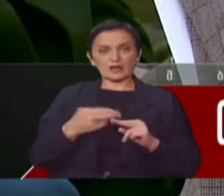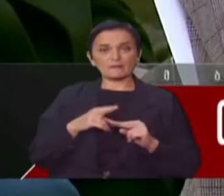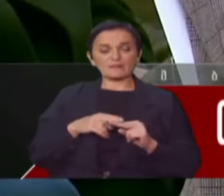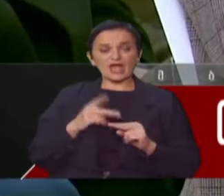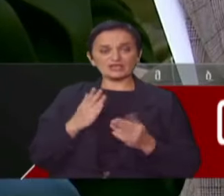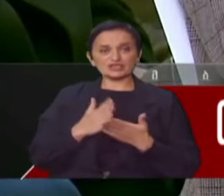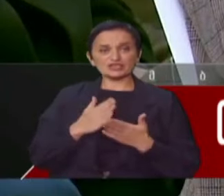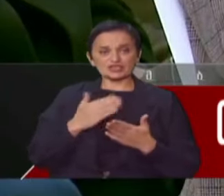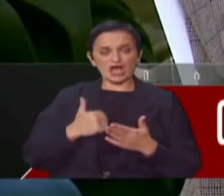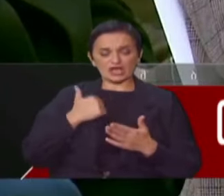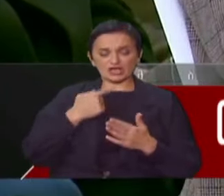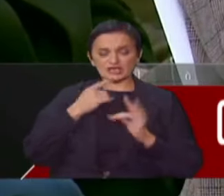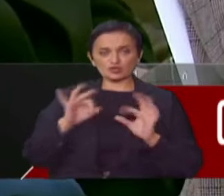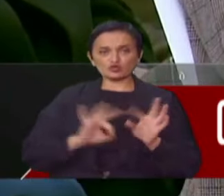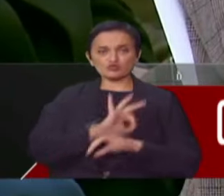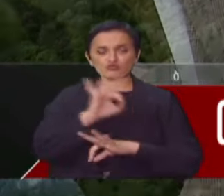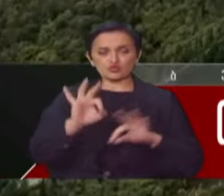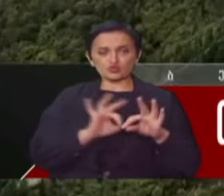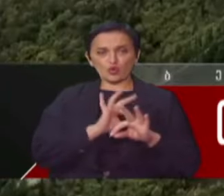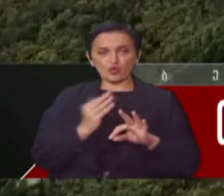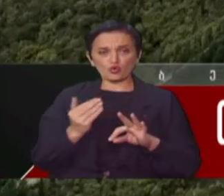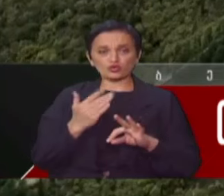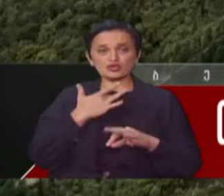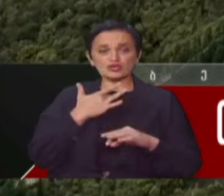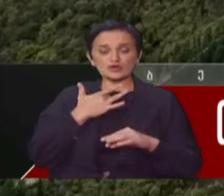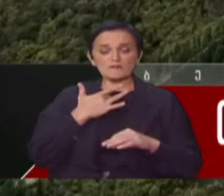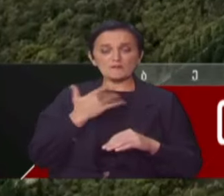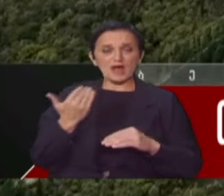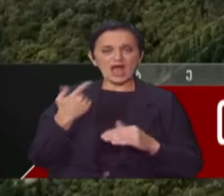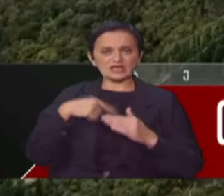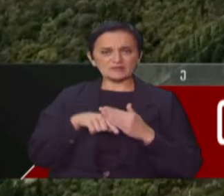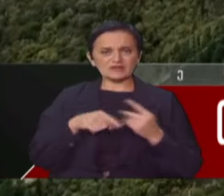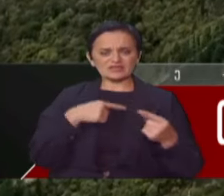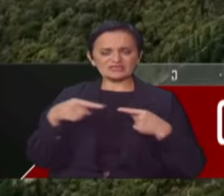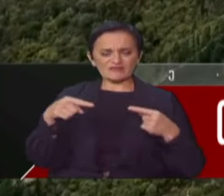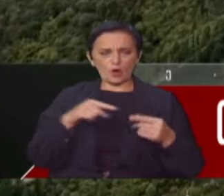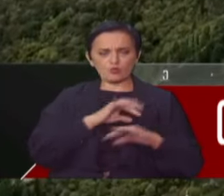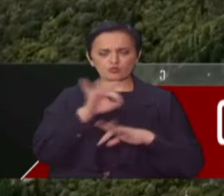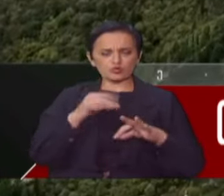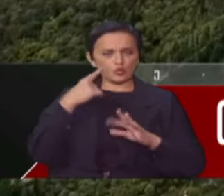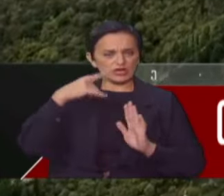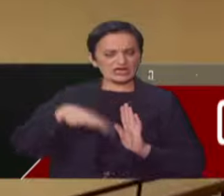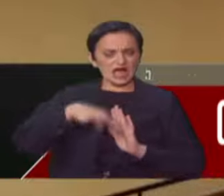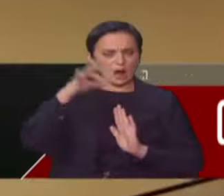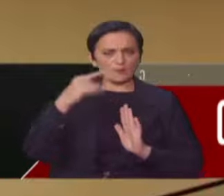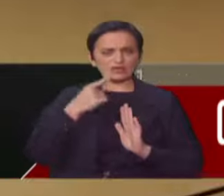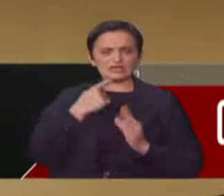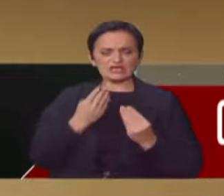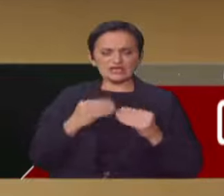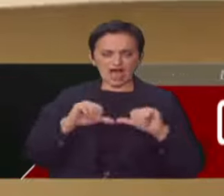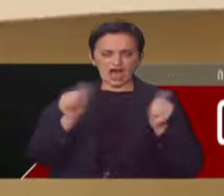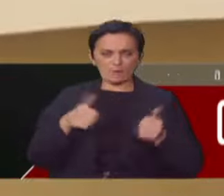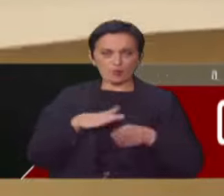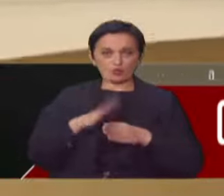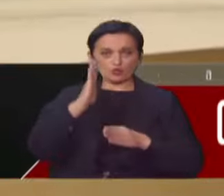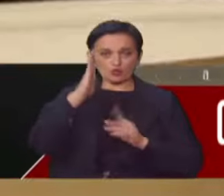აღნიშნის ღირსია ის, რომ ეს პროექტი, ისევე როგორც მერიის მიერ განხორციელებული ყველა სხვა პროექტი არის გამორჩეული გემოვნებით ჩასულებული.